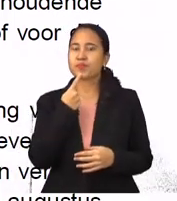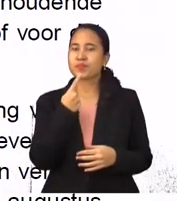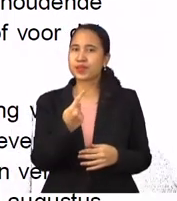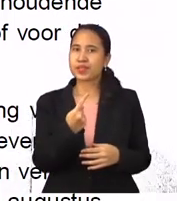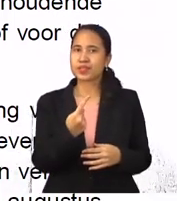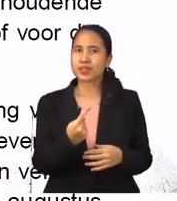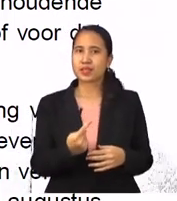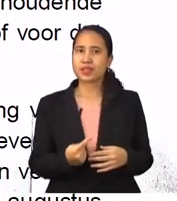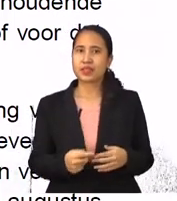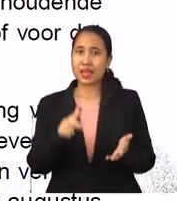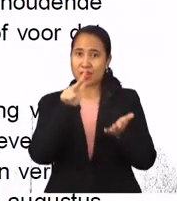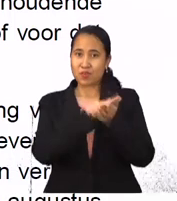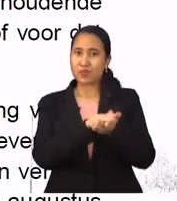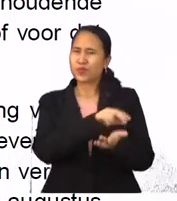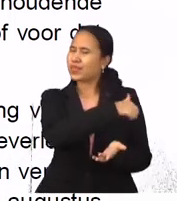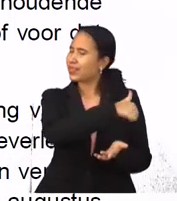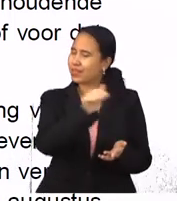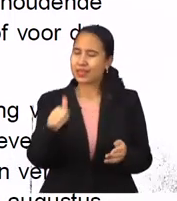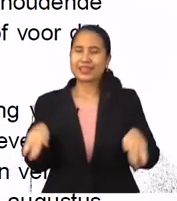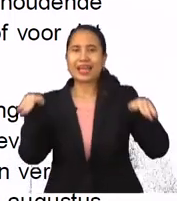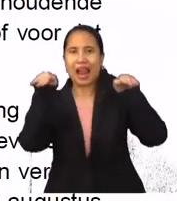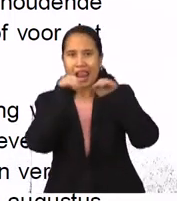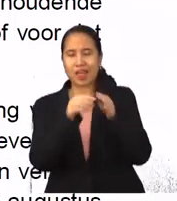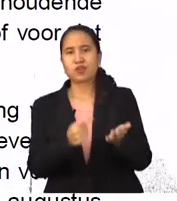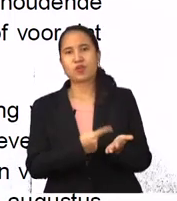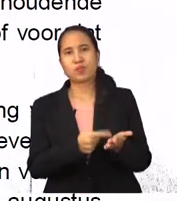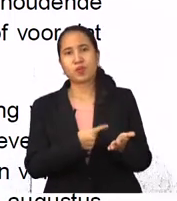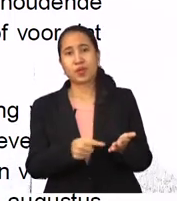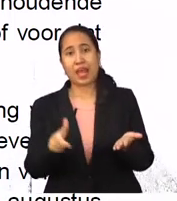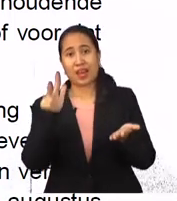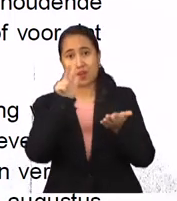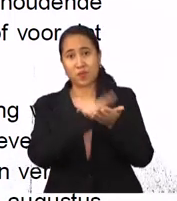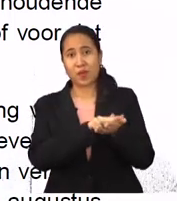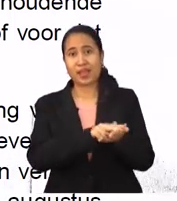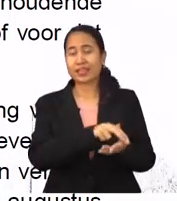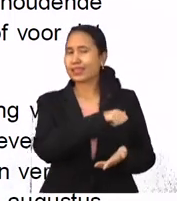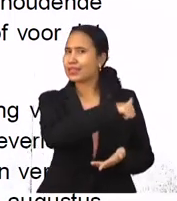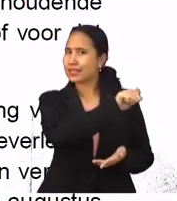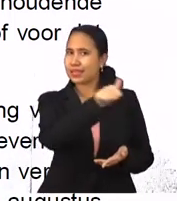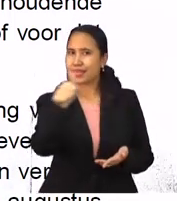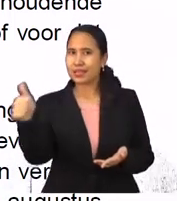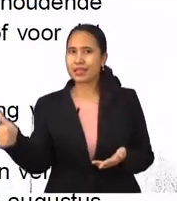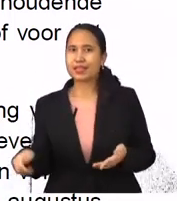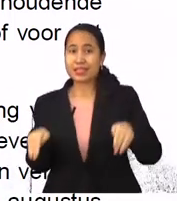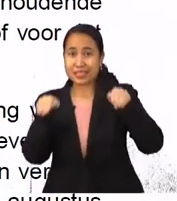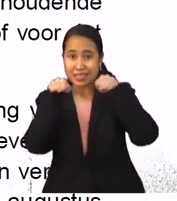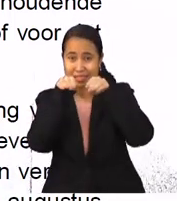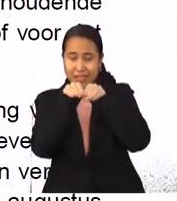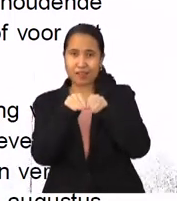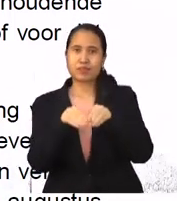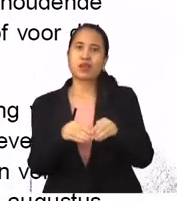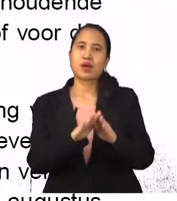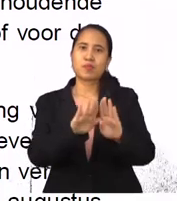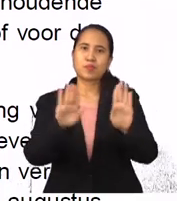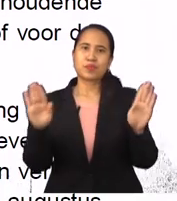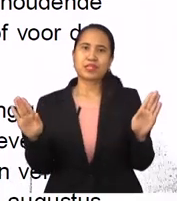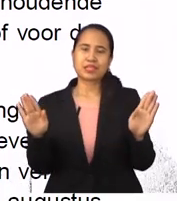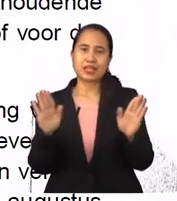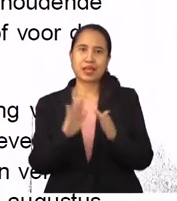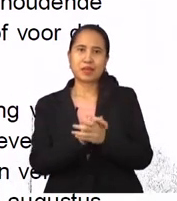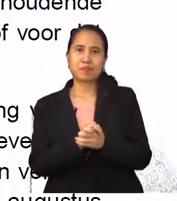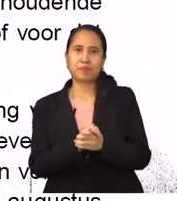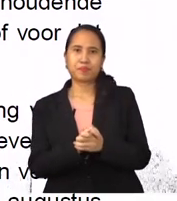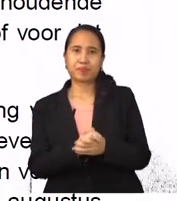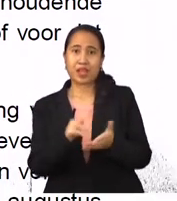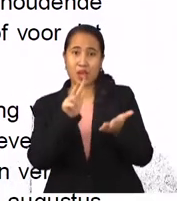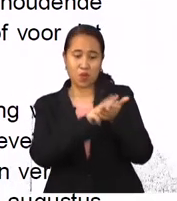een ieder gelijk moet worden toegepast en dat de wet aan een ieder gelijke bescherming moet bieden en aldus dat in de wet geen